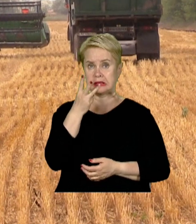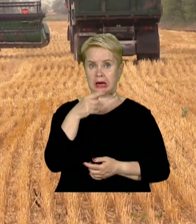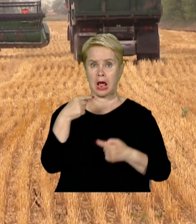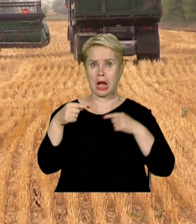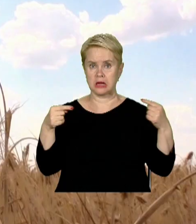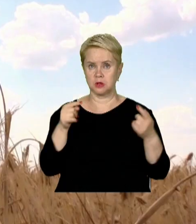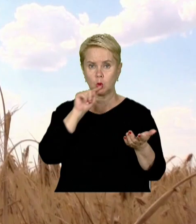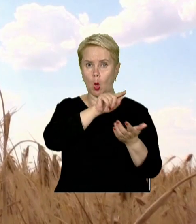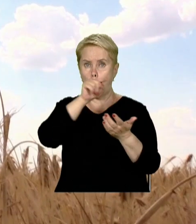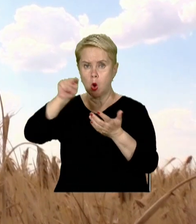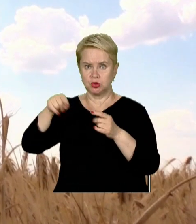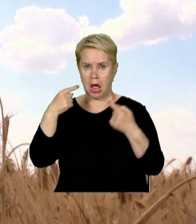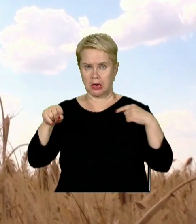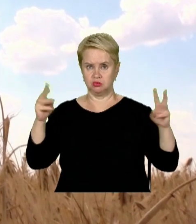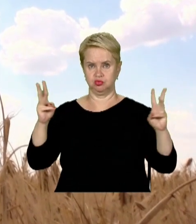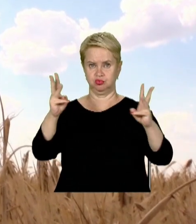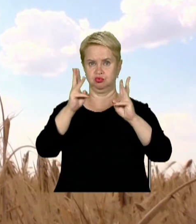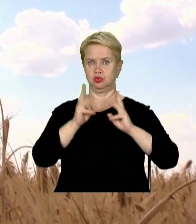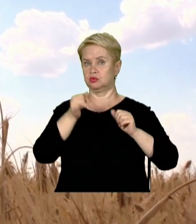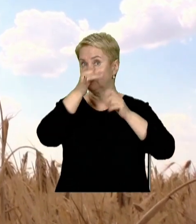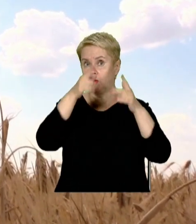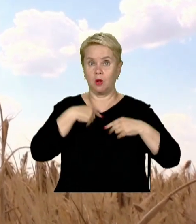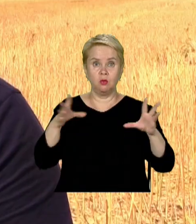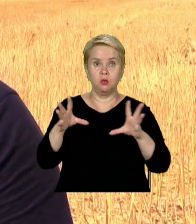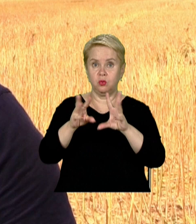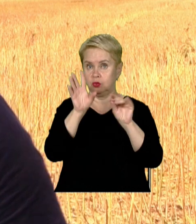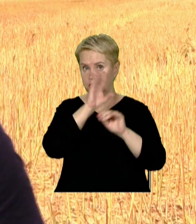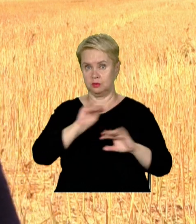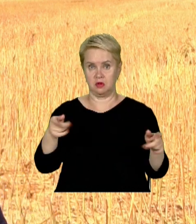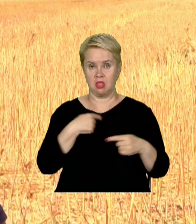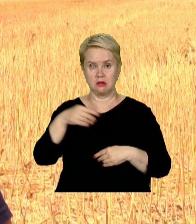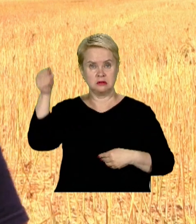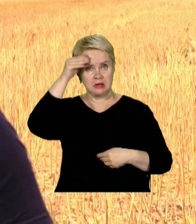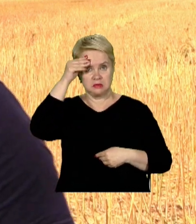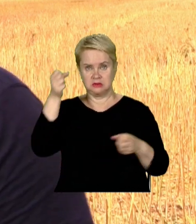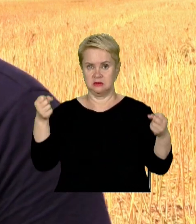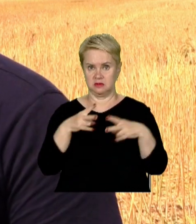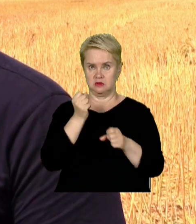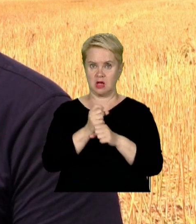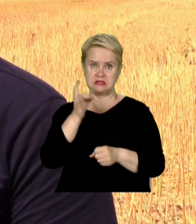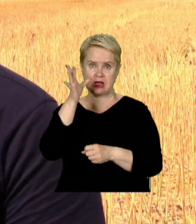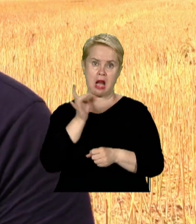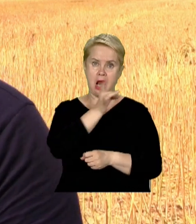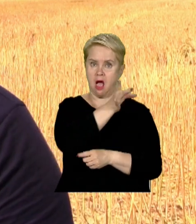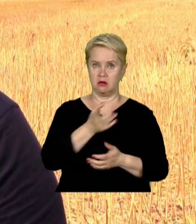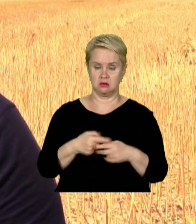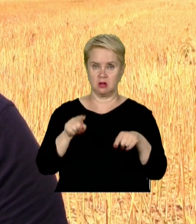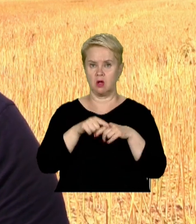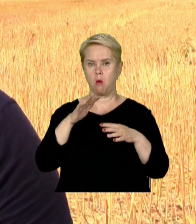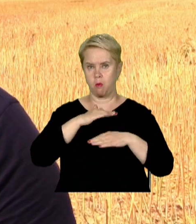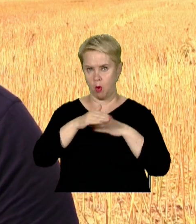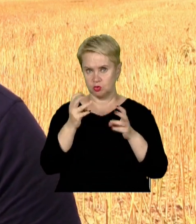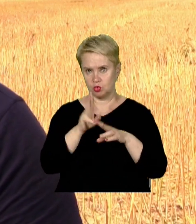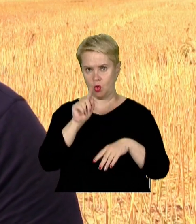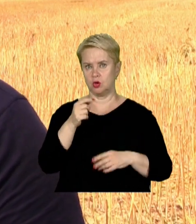різних точки, щоб воно з різних боків, щоб його неможливо було потушити. Тобто вони навмисно це роблять. І ще там поле згоріло теж